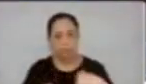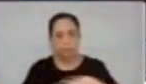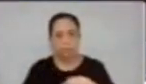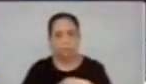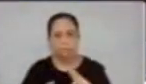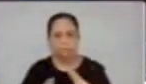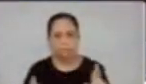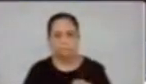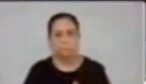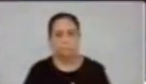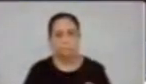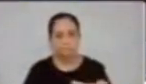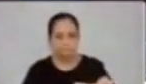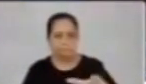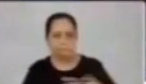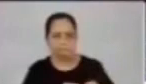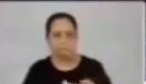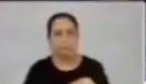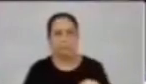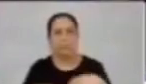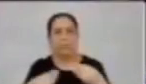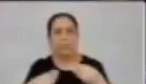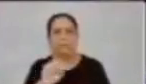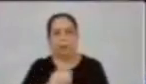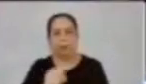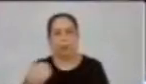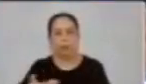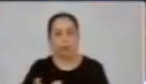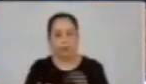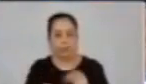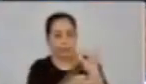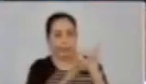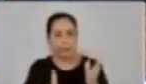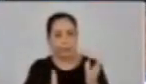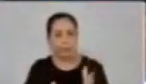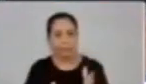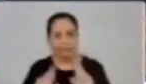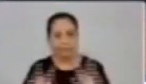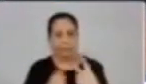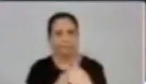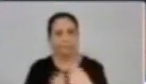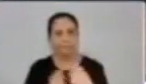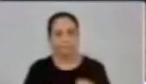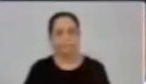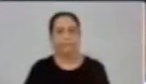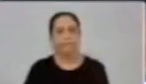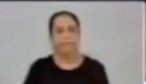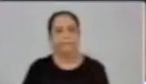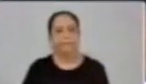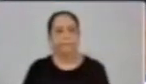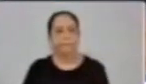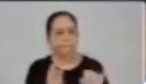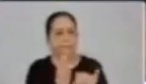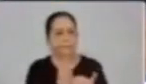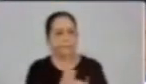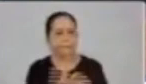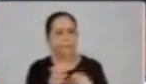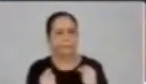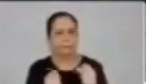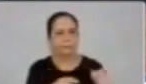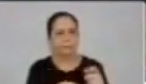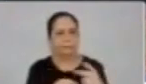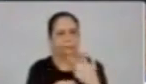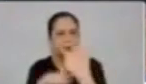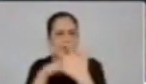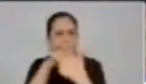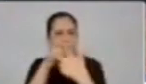na mababakunahan per day. Opo, okay. Naibalita na kayo po ay bibili na iba't ibang brand ng